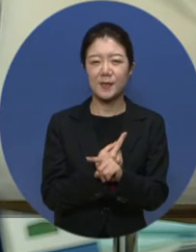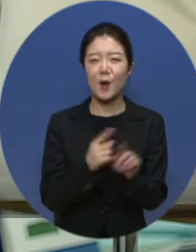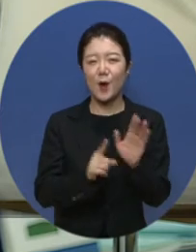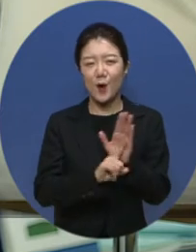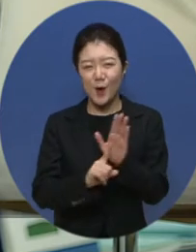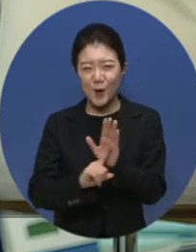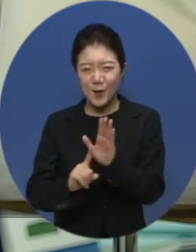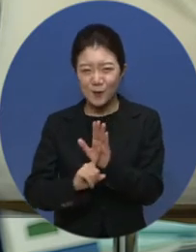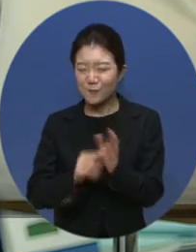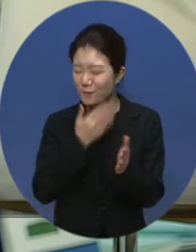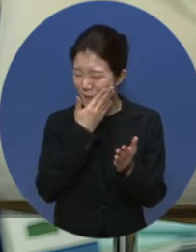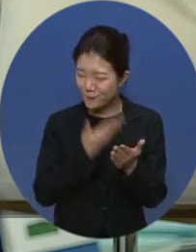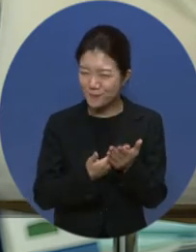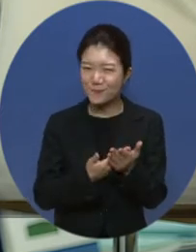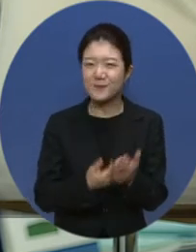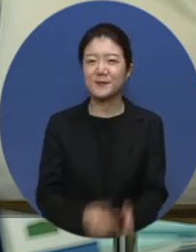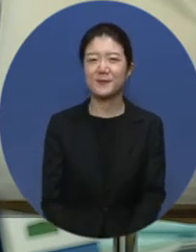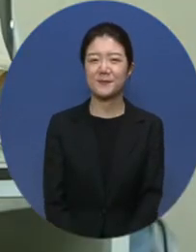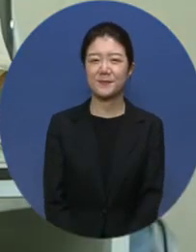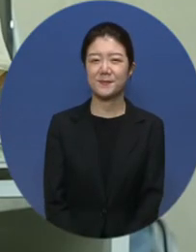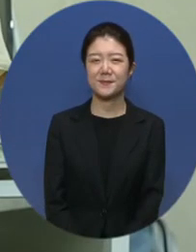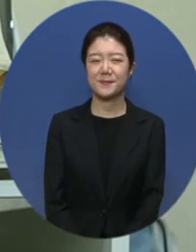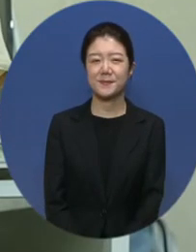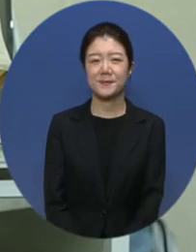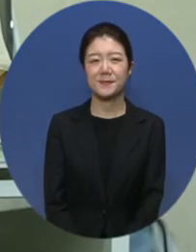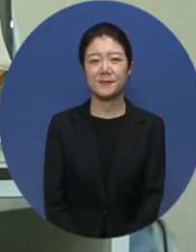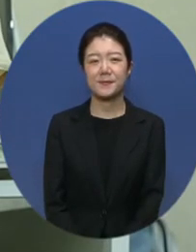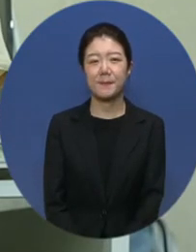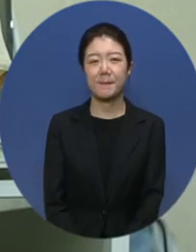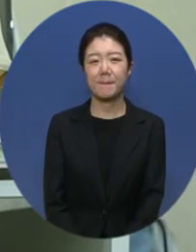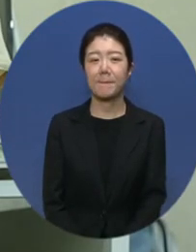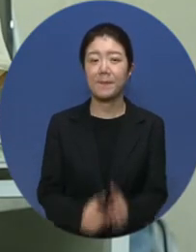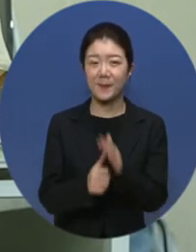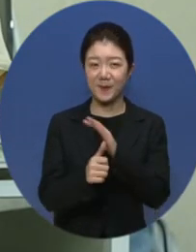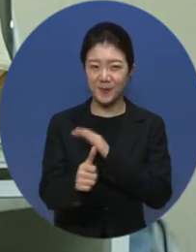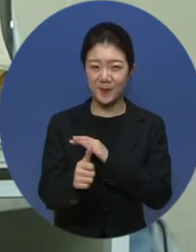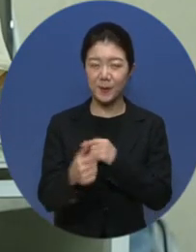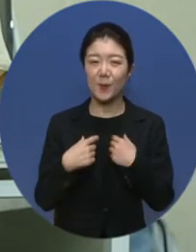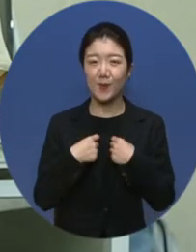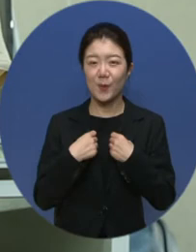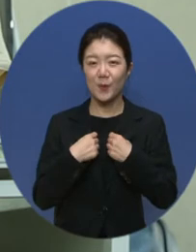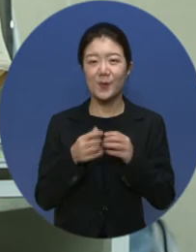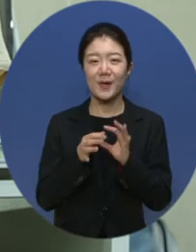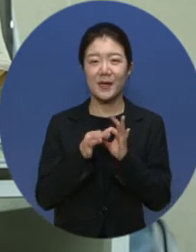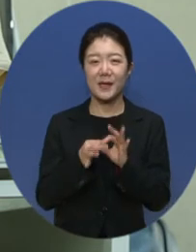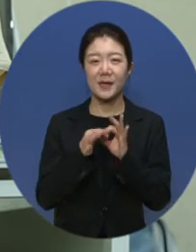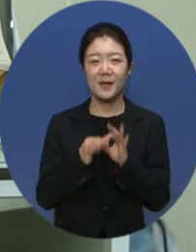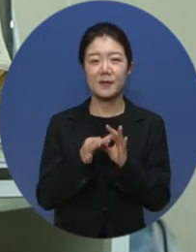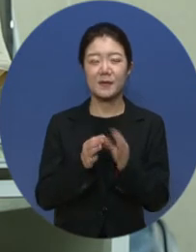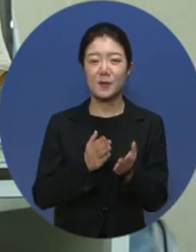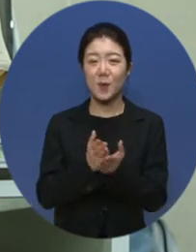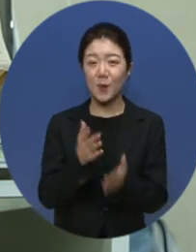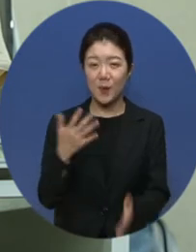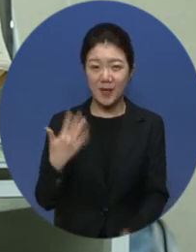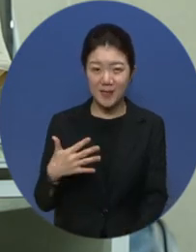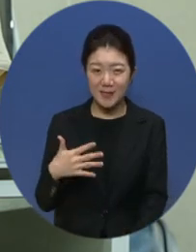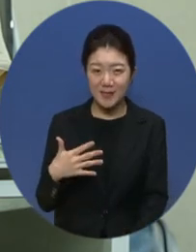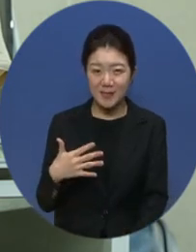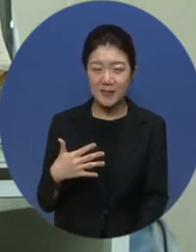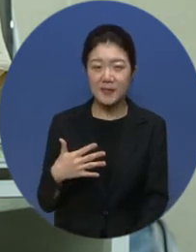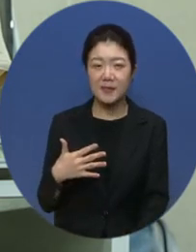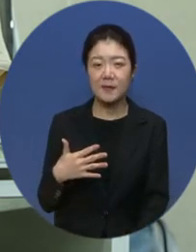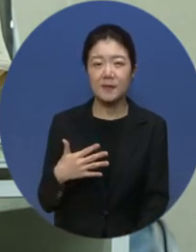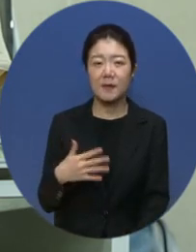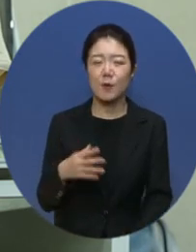홍보하는 것들이 되게 중요할 것 같아요. 아무래도 대표님이 옷에 관련해서 비전공자이시다 보니까